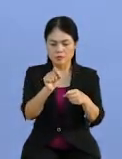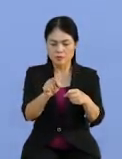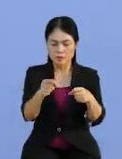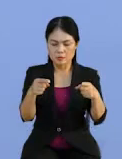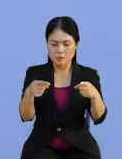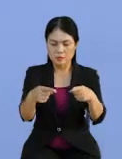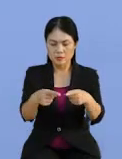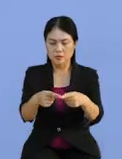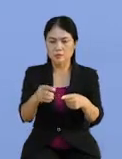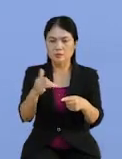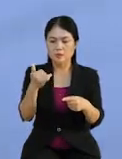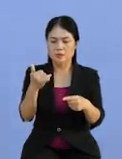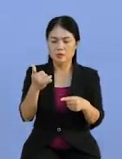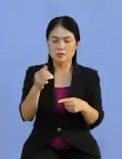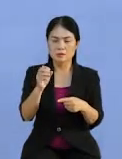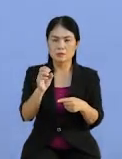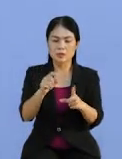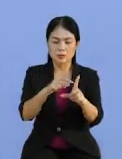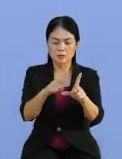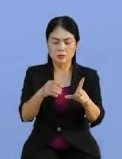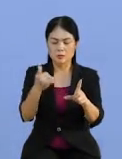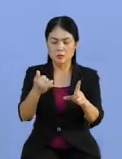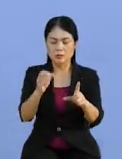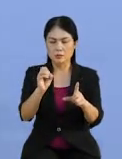học sắp đỡ được rồi bà